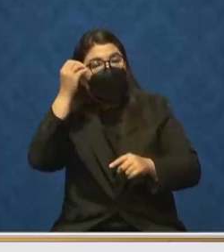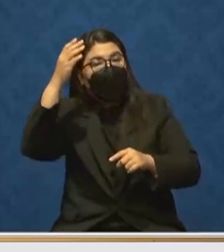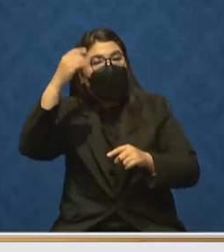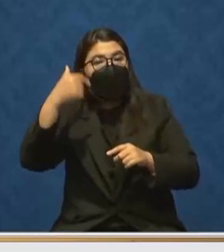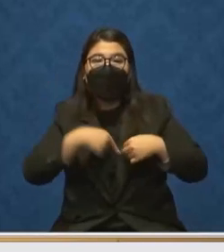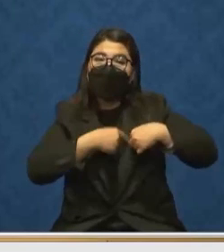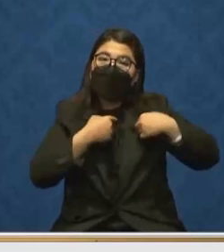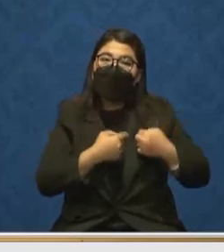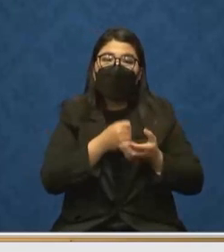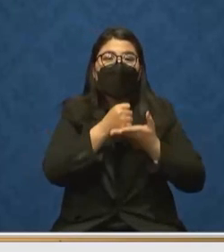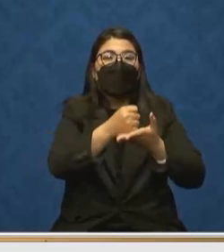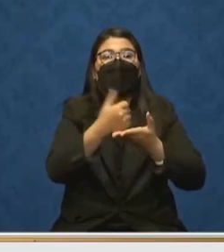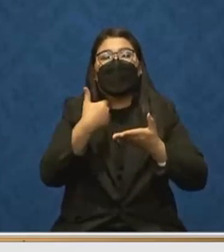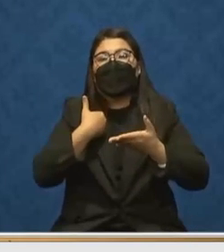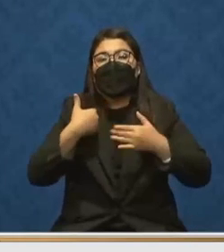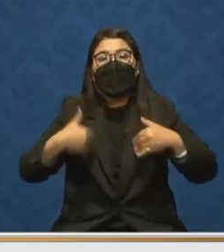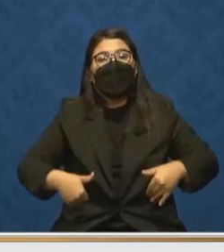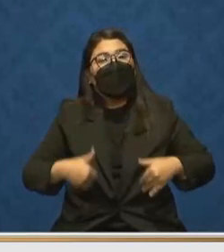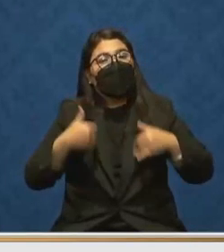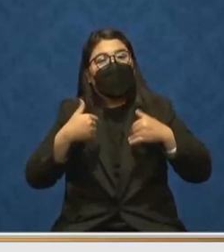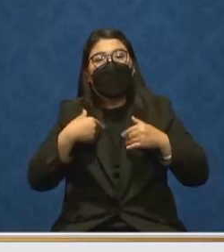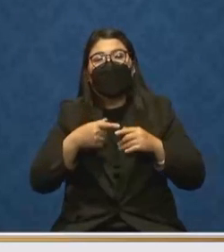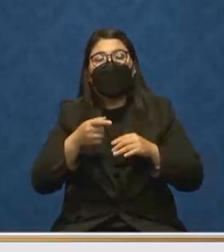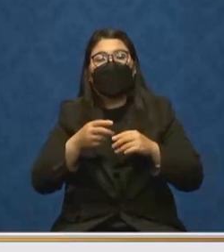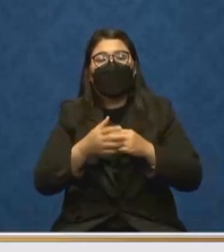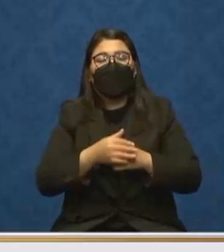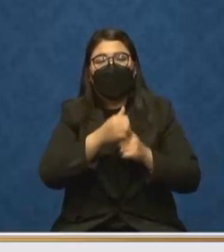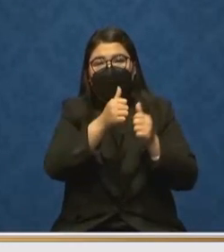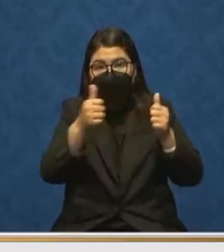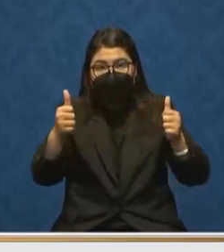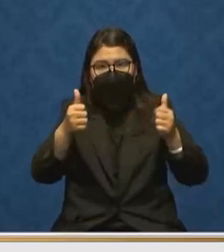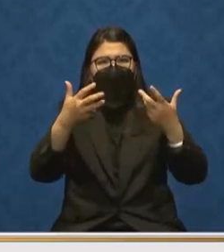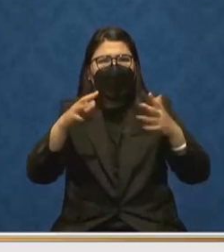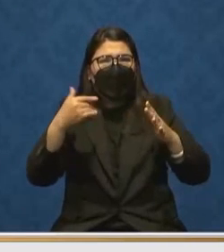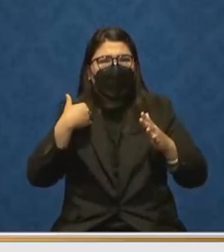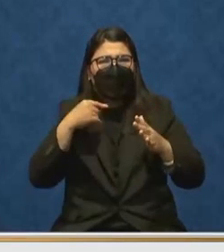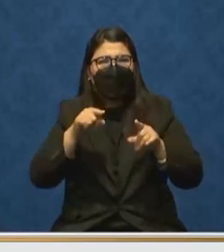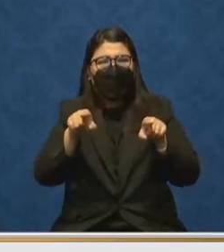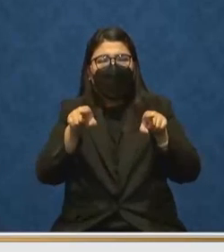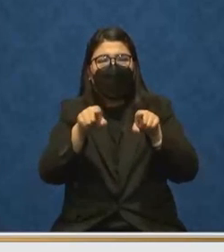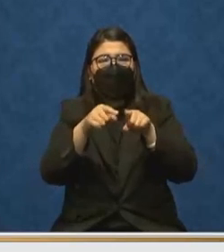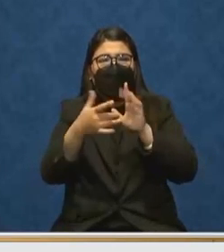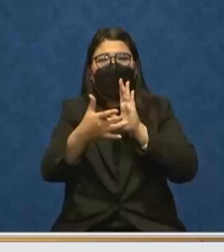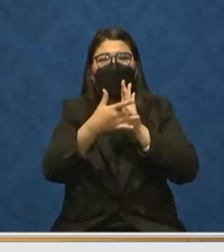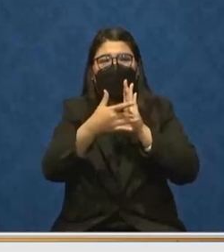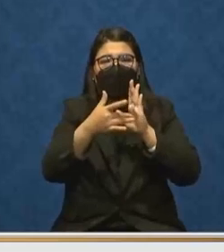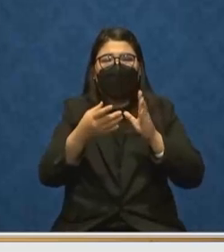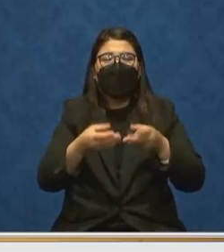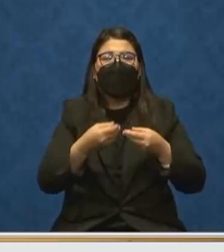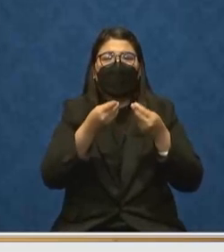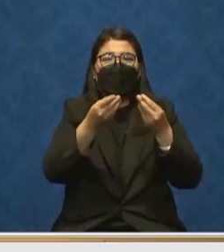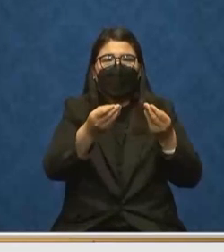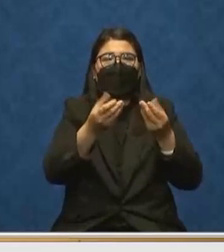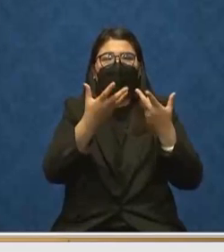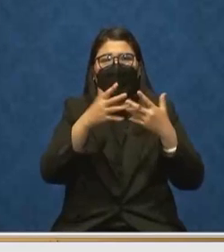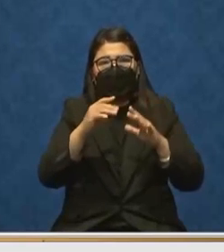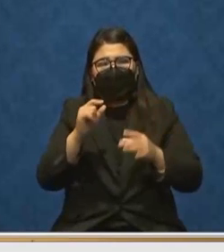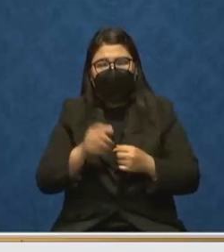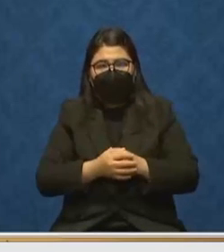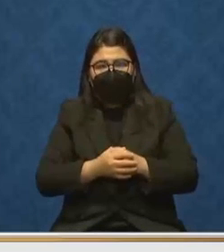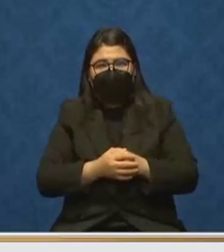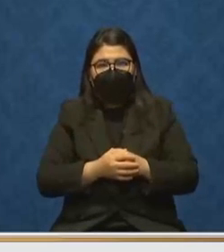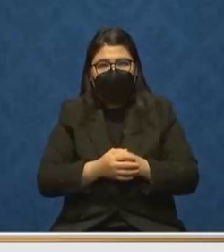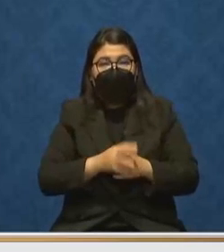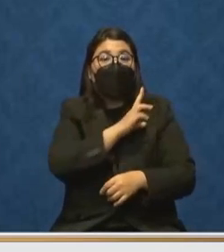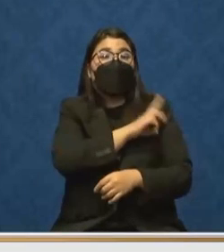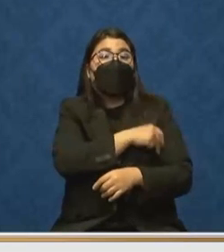มีคุณภาพชีวิตที่ดีได้รับการศึกษาและการเรียนรู้ที่ตอบสนองต่อนวัตกรรมและการเปลี่ยนแปลงสามารถเข้าถึงระบบสาธารณสุ